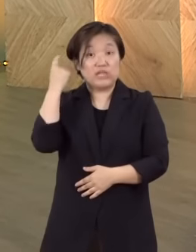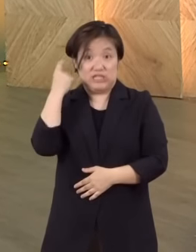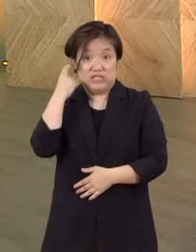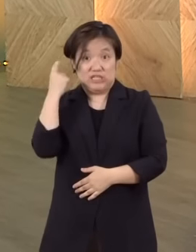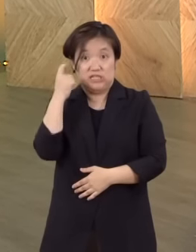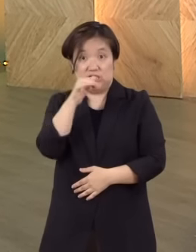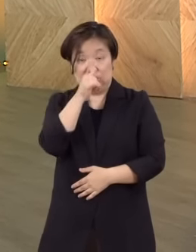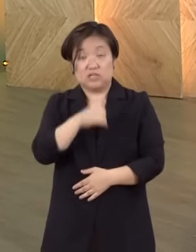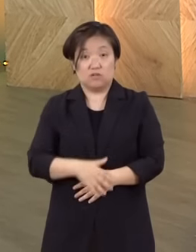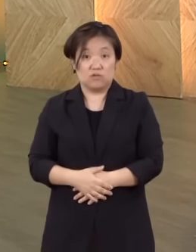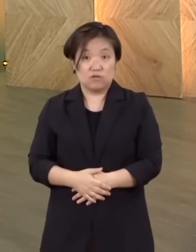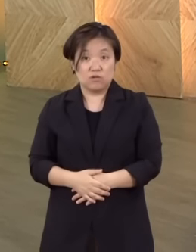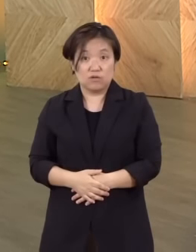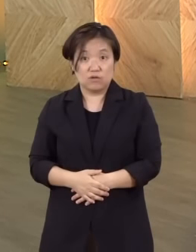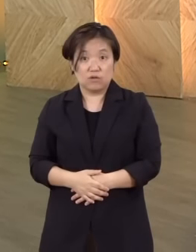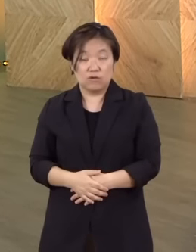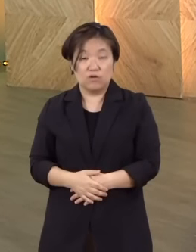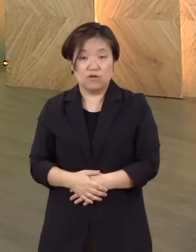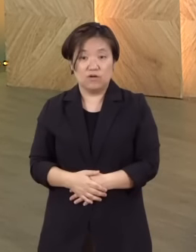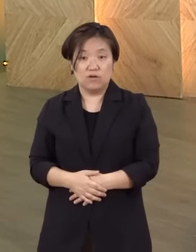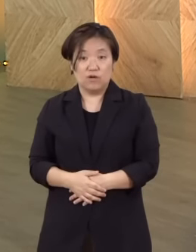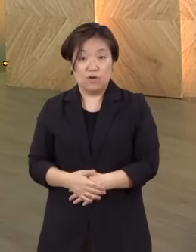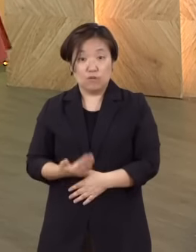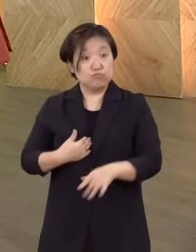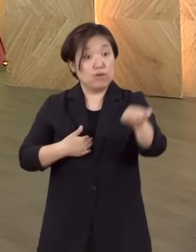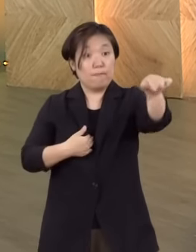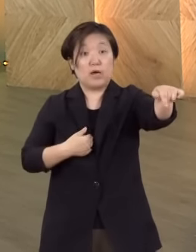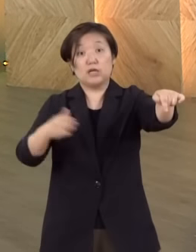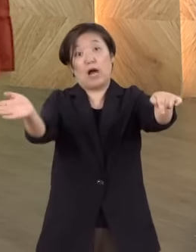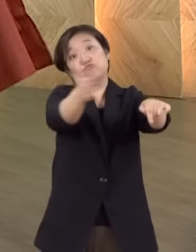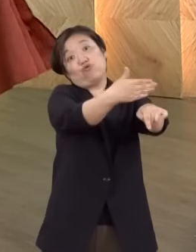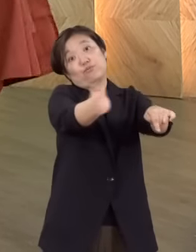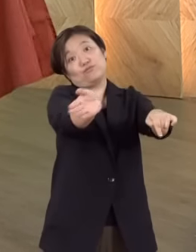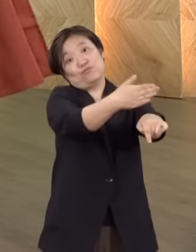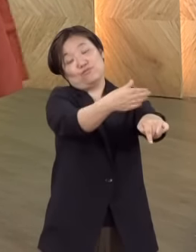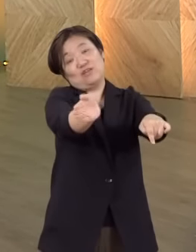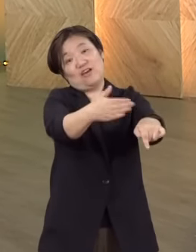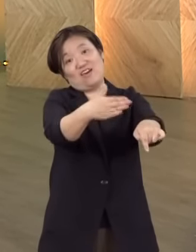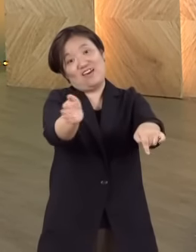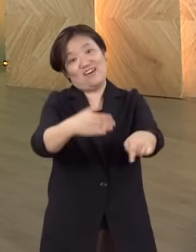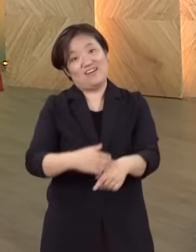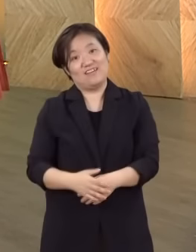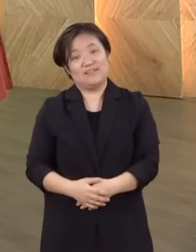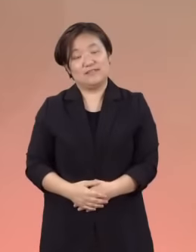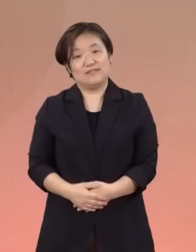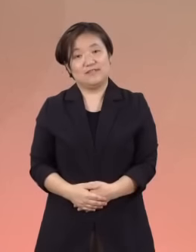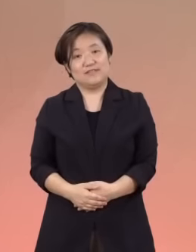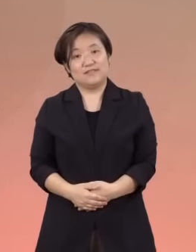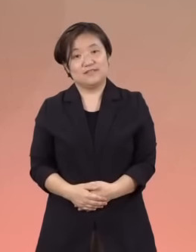소리 나는 걸로 알고 있습니다 근데 엘리베이터 문 열렸을 때 아무도